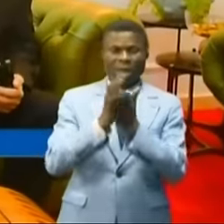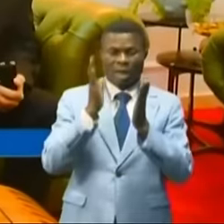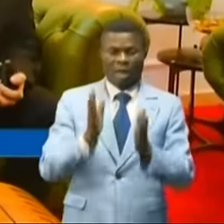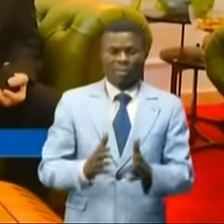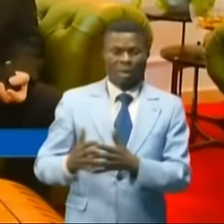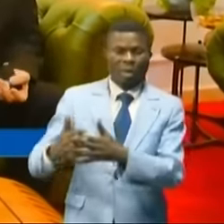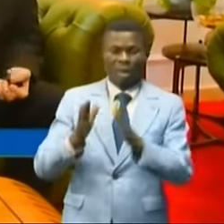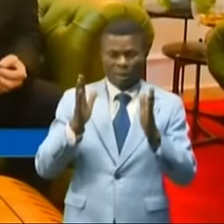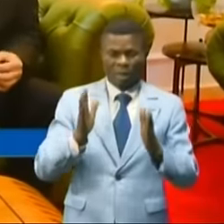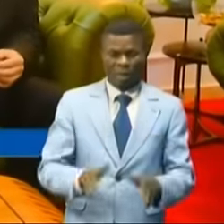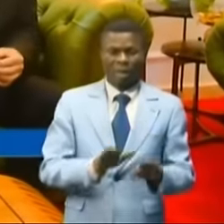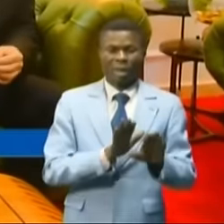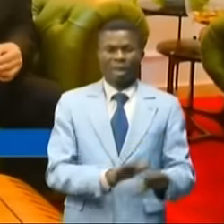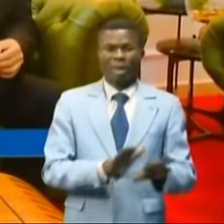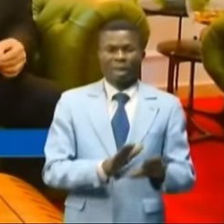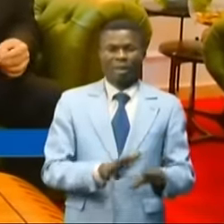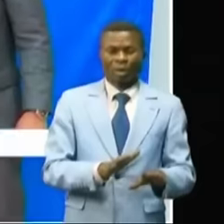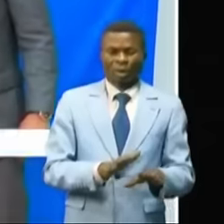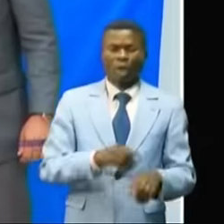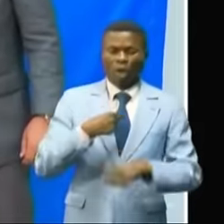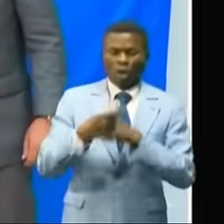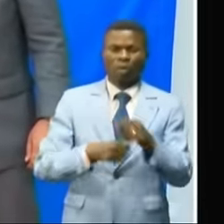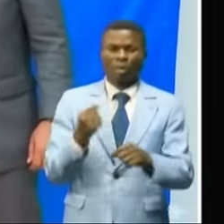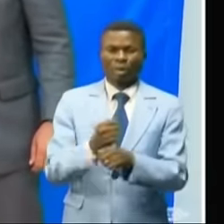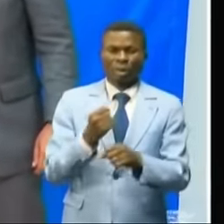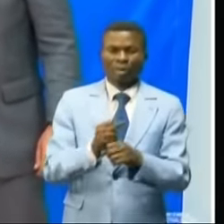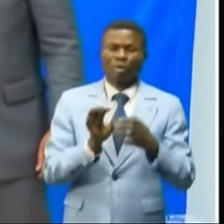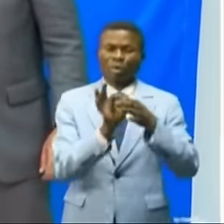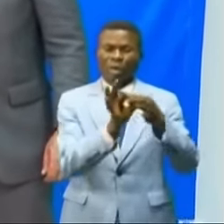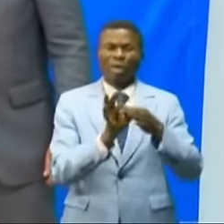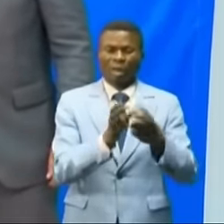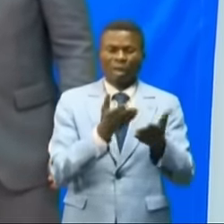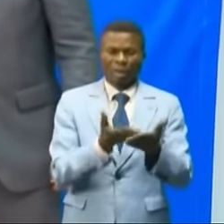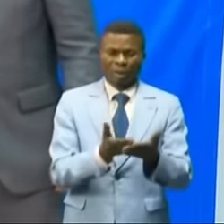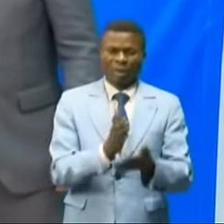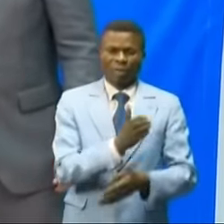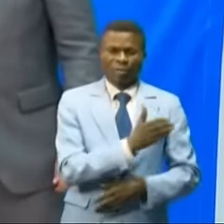onusiens attendent jeter les jalons d'une franche collaboration.